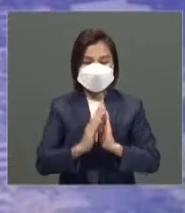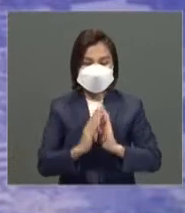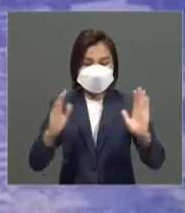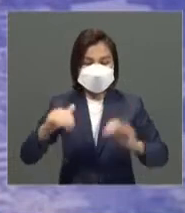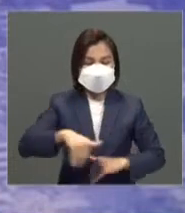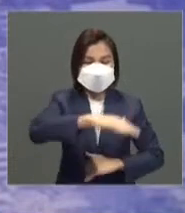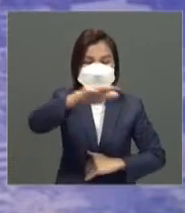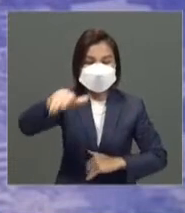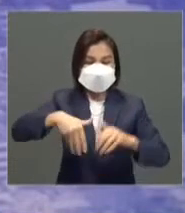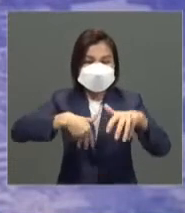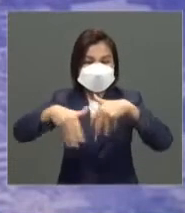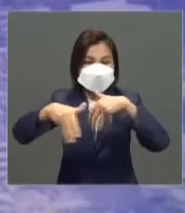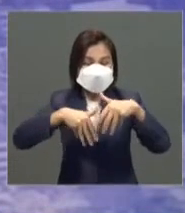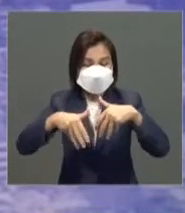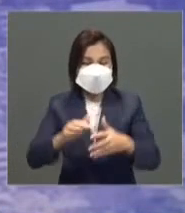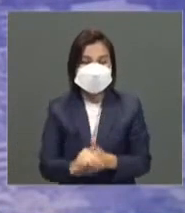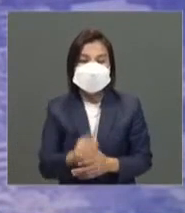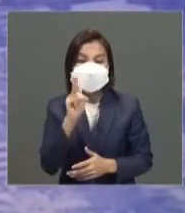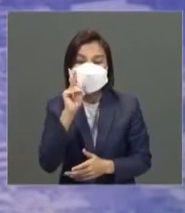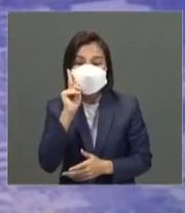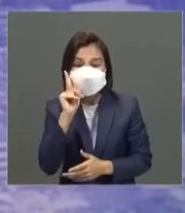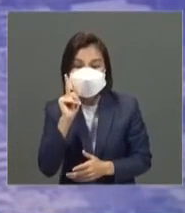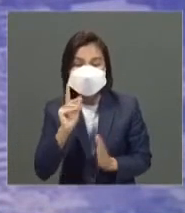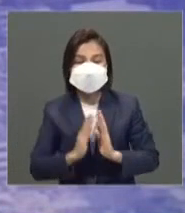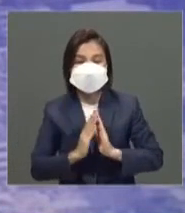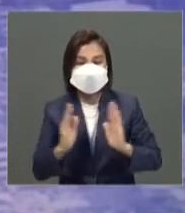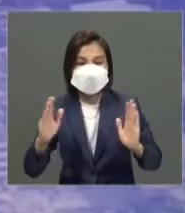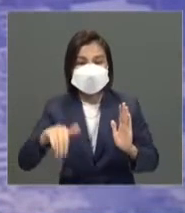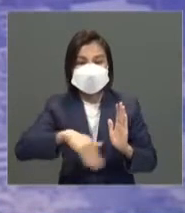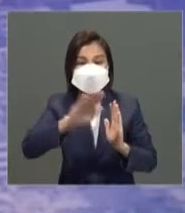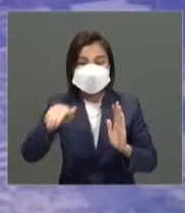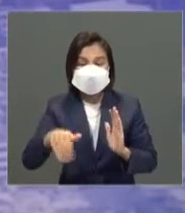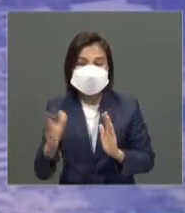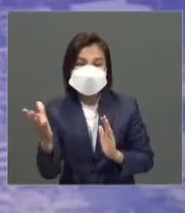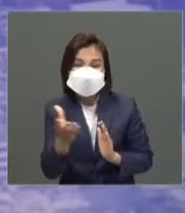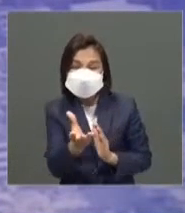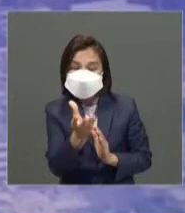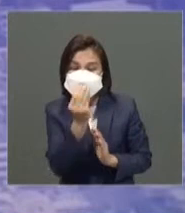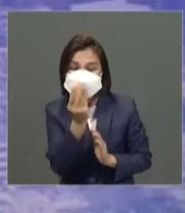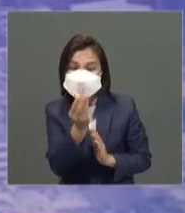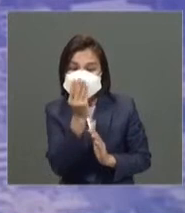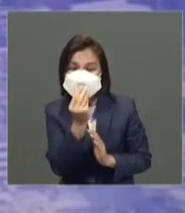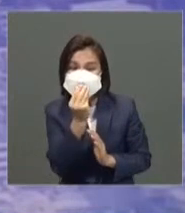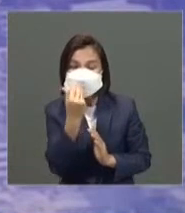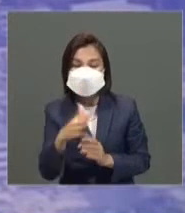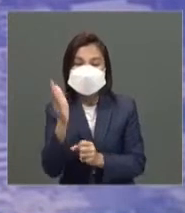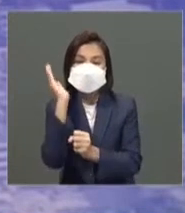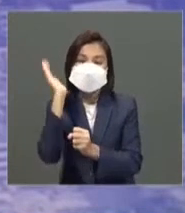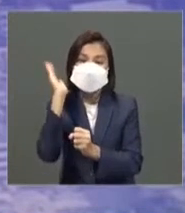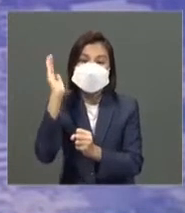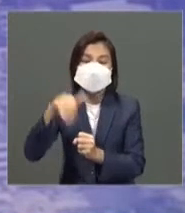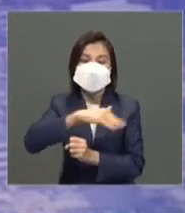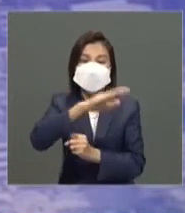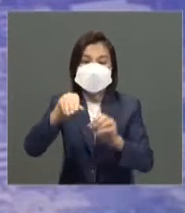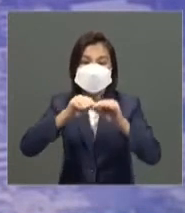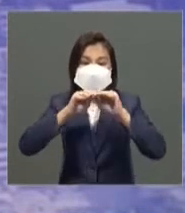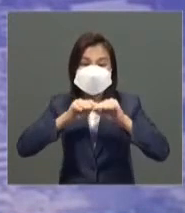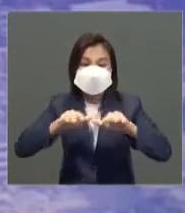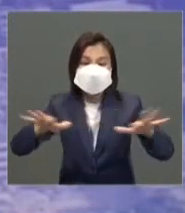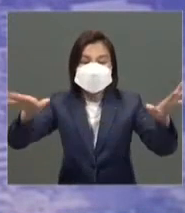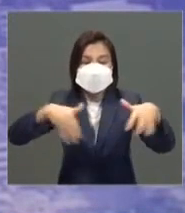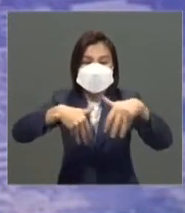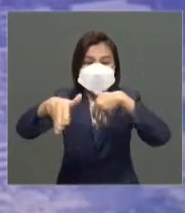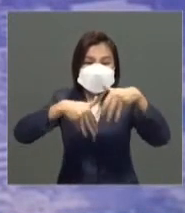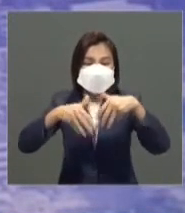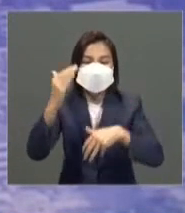ชนแล้วก็สื่อมวลชนด้วยนะครับที่นำเรื่องต่างๆเหล่านี้ที่เราได้มีการแถลงออกไปนี้กระจายไปถึงพี่น้องประชาช